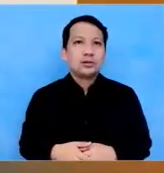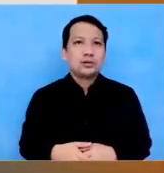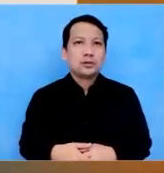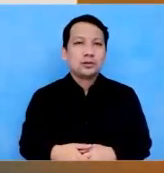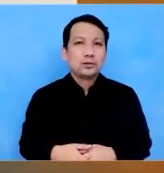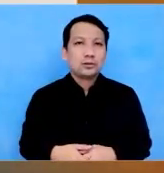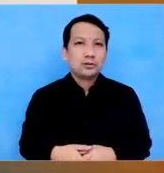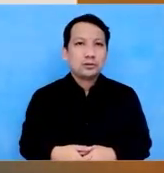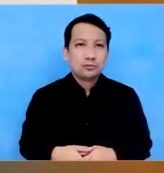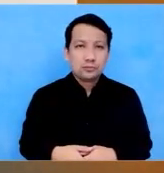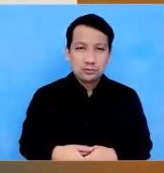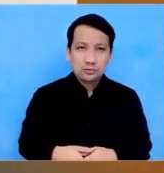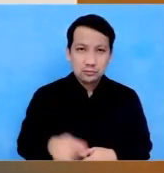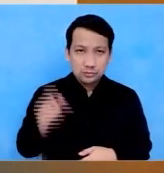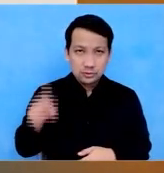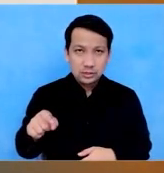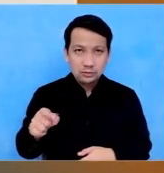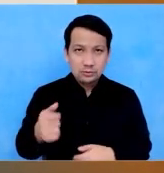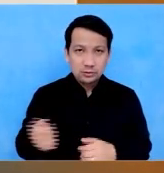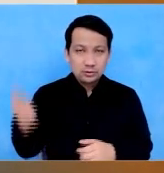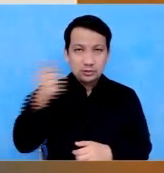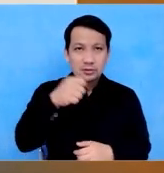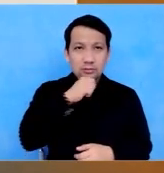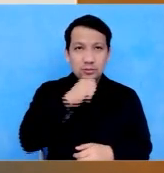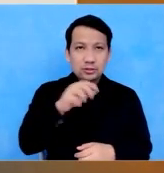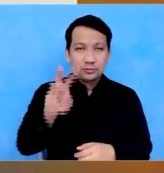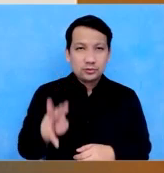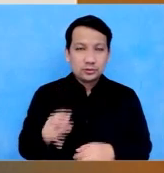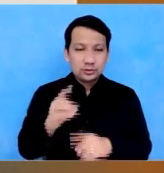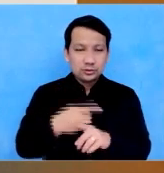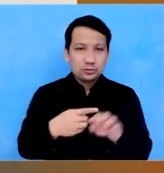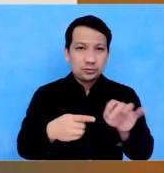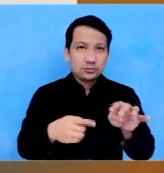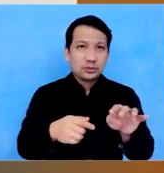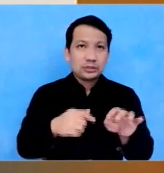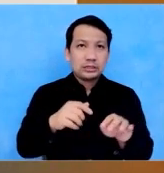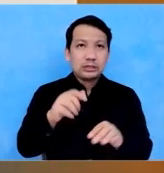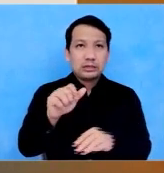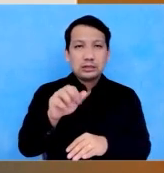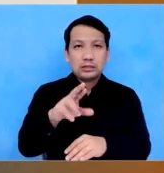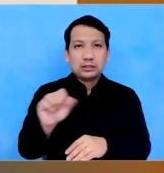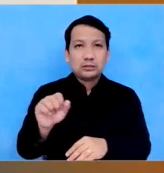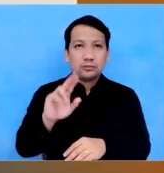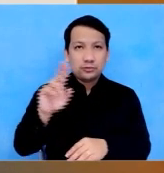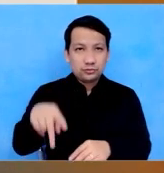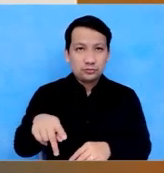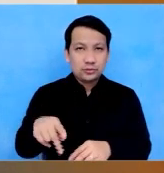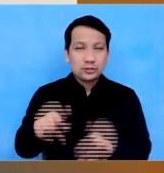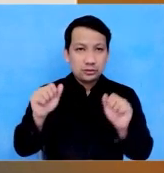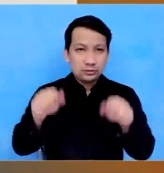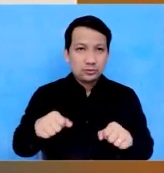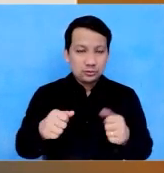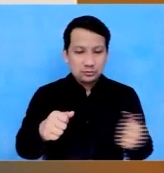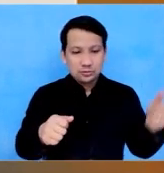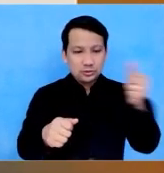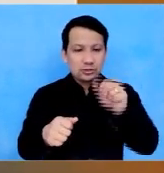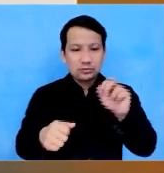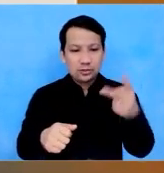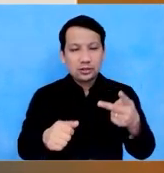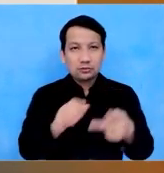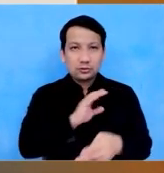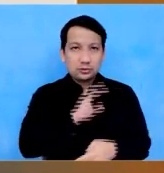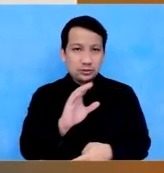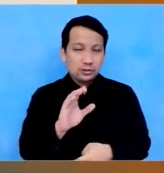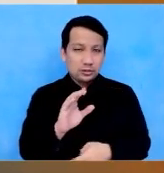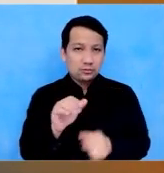win para sa Ateneo ang Game 2 sa Miyerkules, December 14 sa Araneta Coliseum. Habang ang UP, may chance ang iuwi ang 2 sunod na kampiyonato